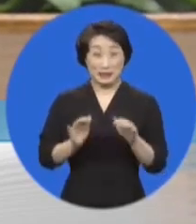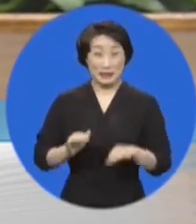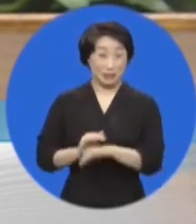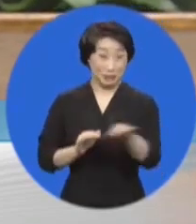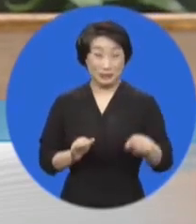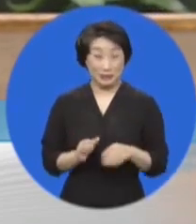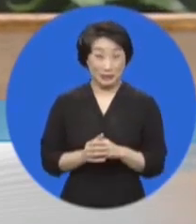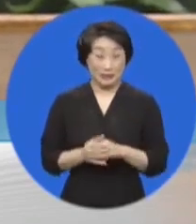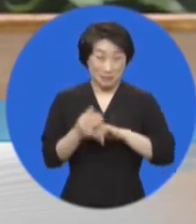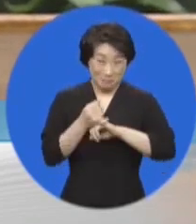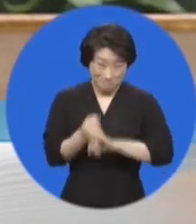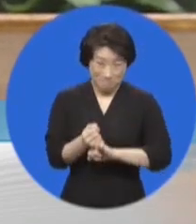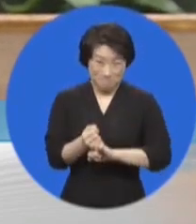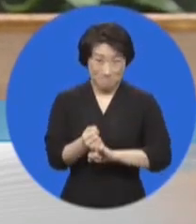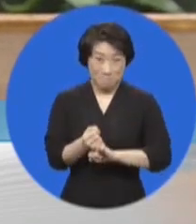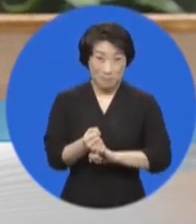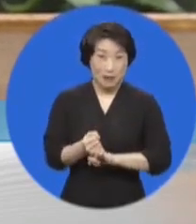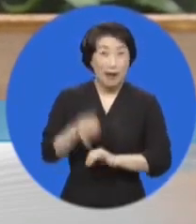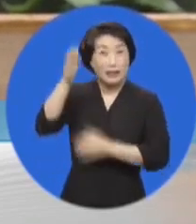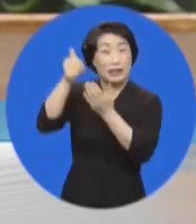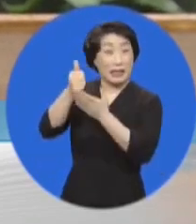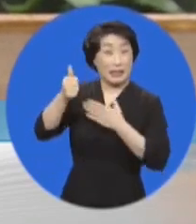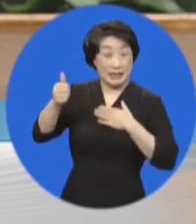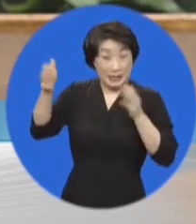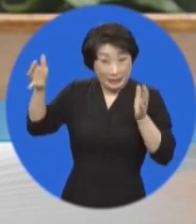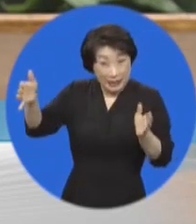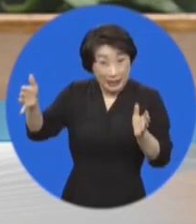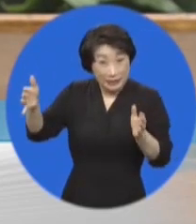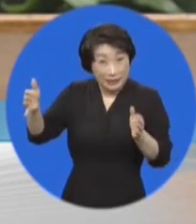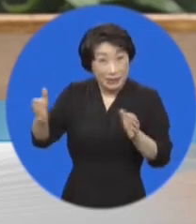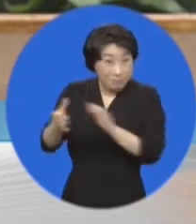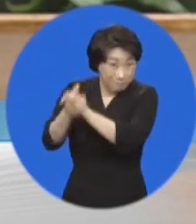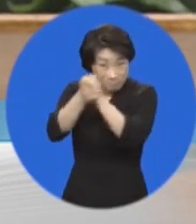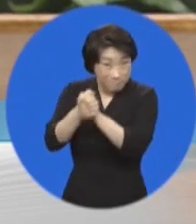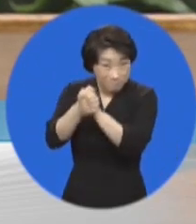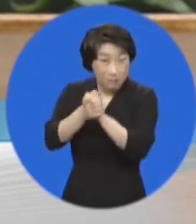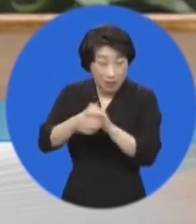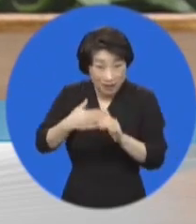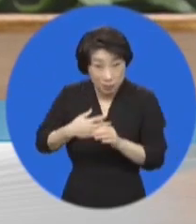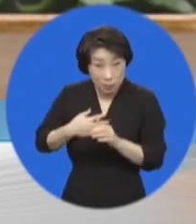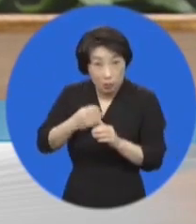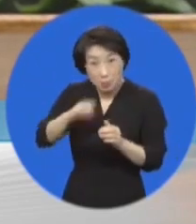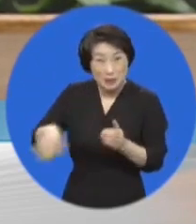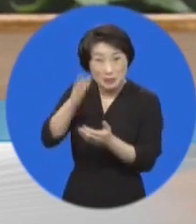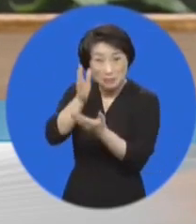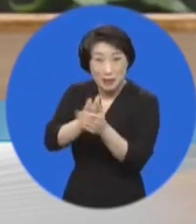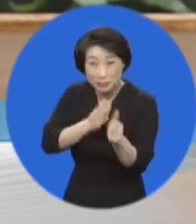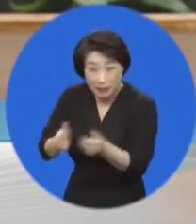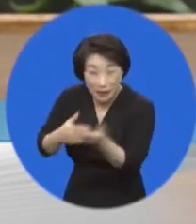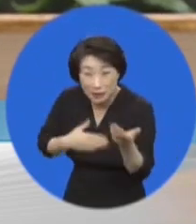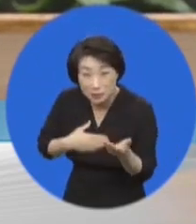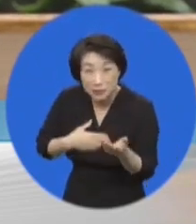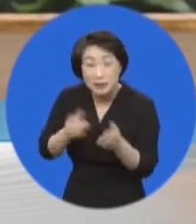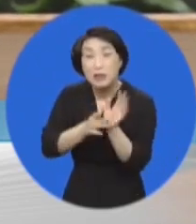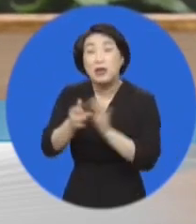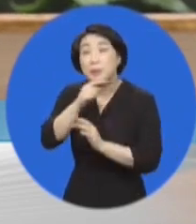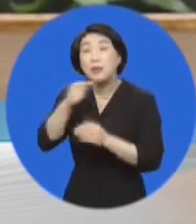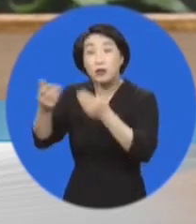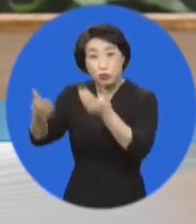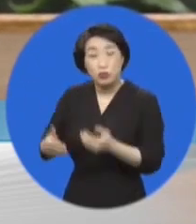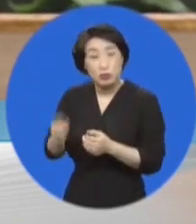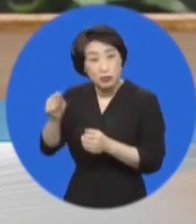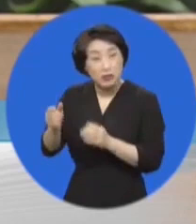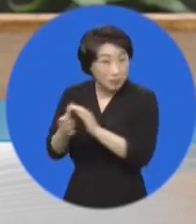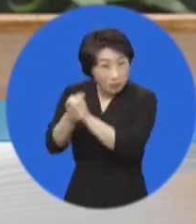무슨 일이 있어도 하나님과 나 사이의 조화를 깨뜨리지 마라. 예수님의 피로 주신